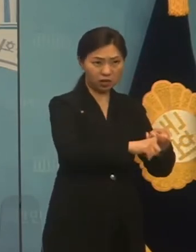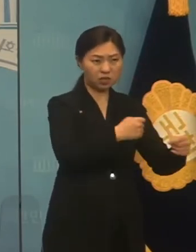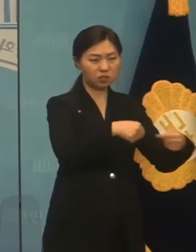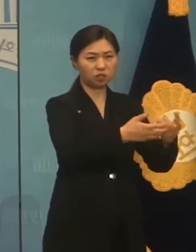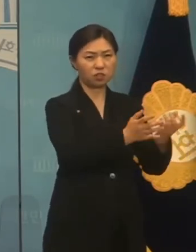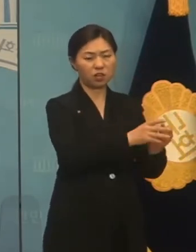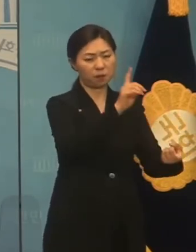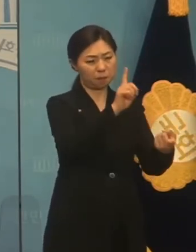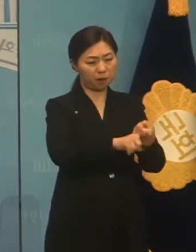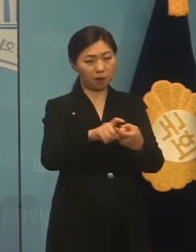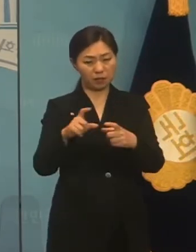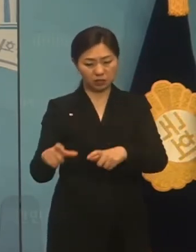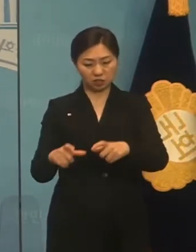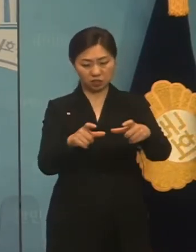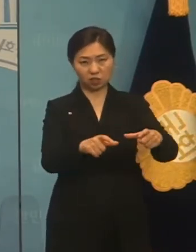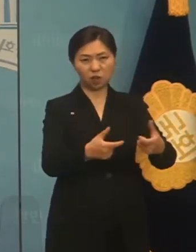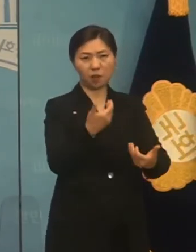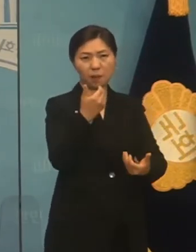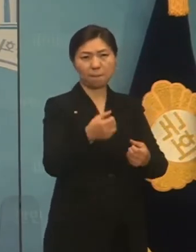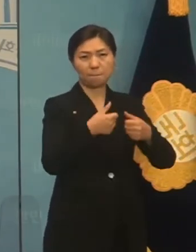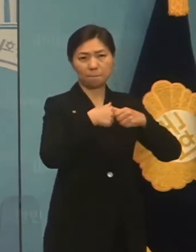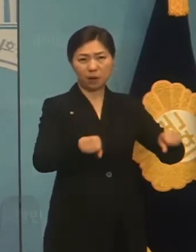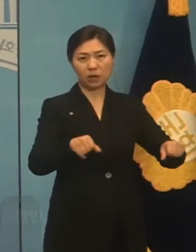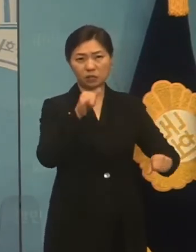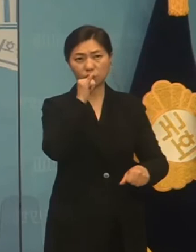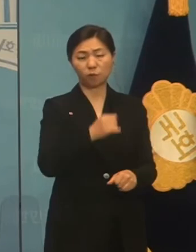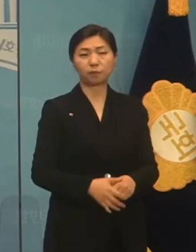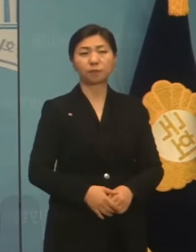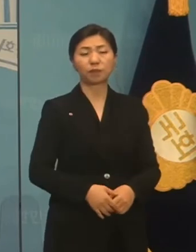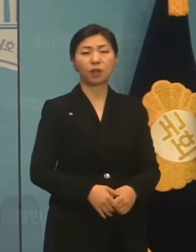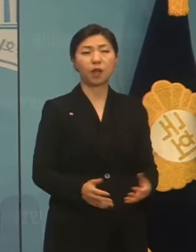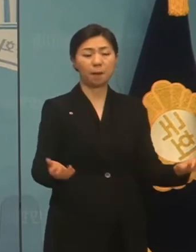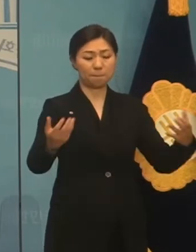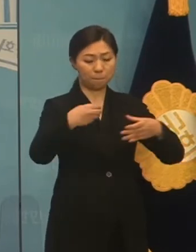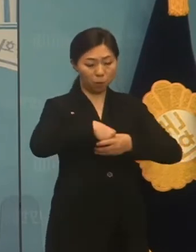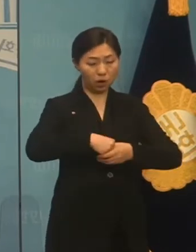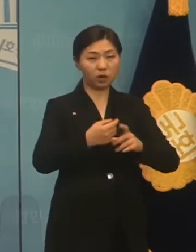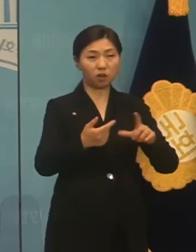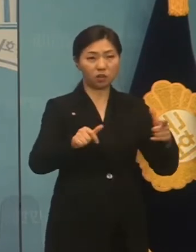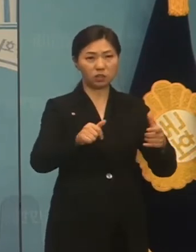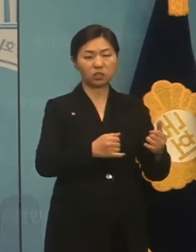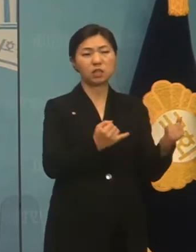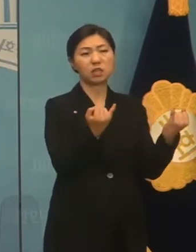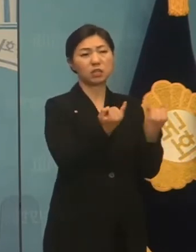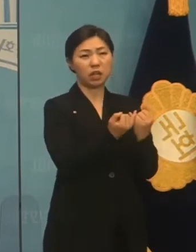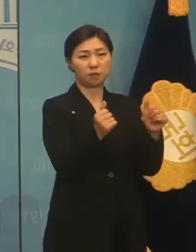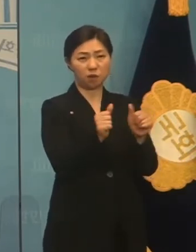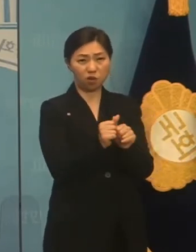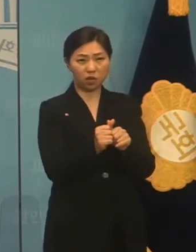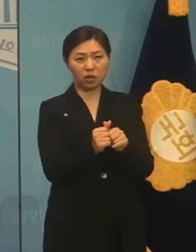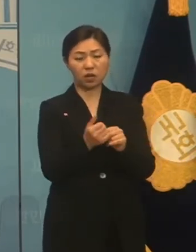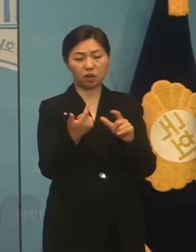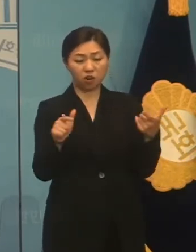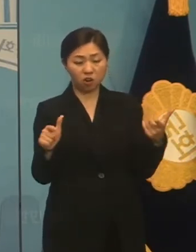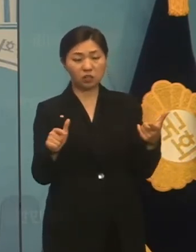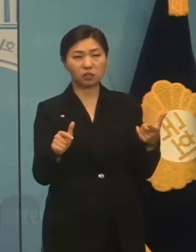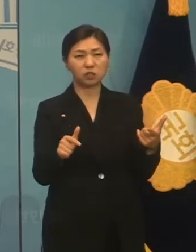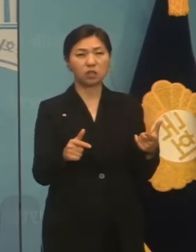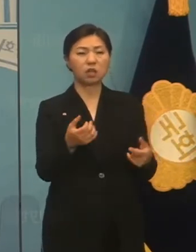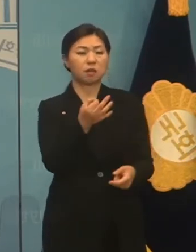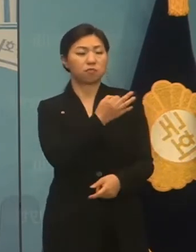신용과 고용, 그리고 성별, 재산, 세대차별 없는